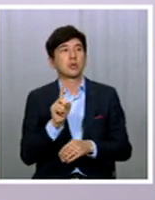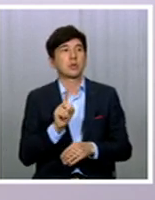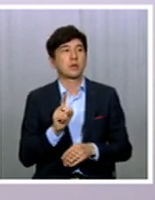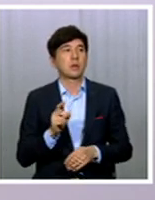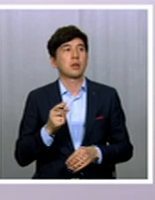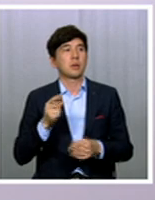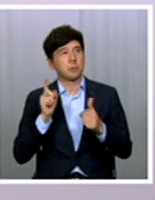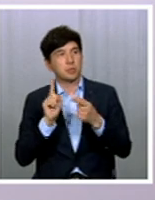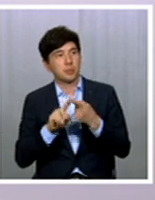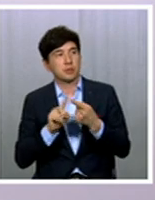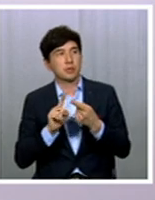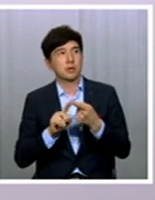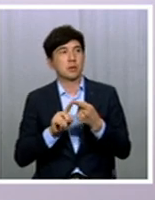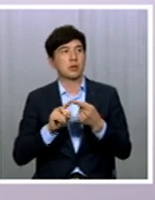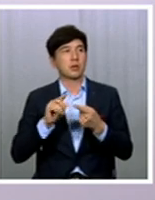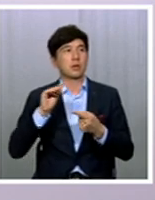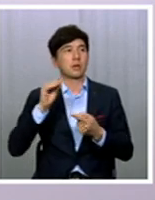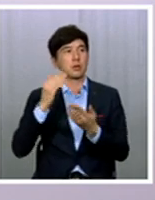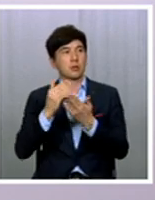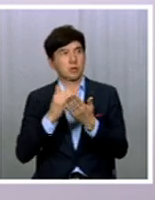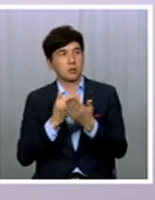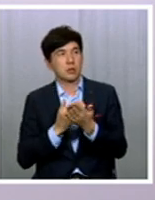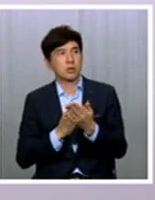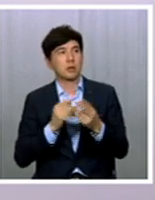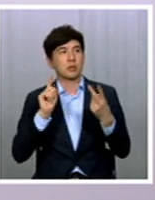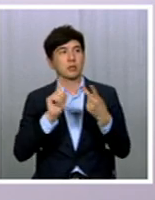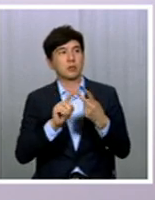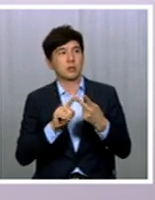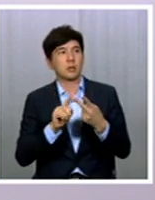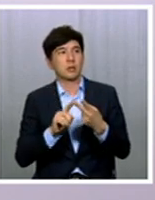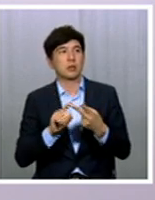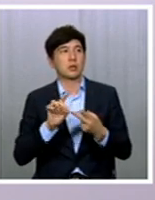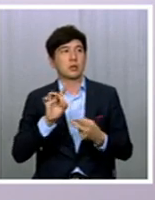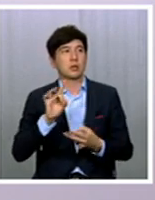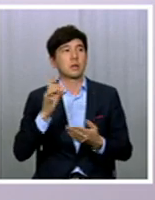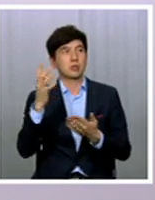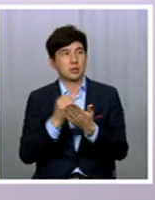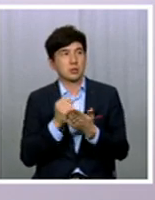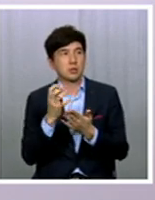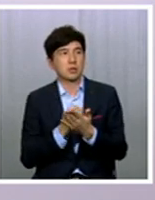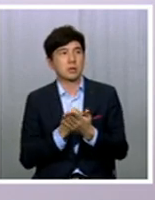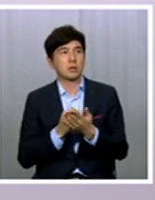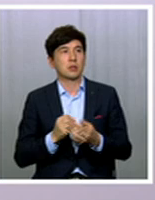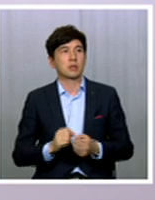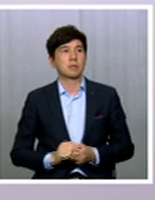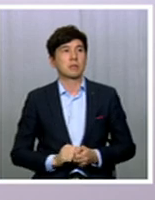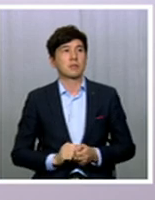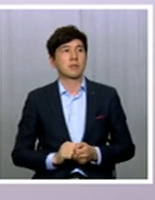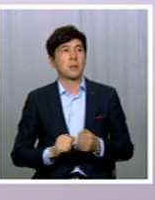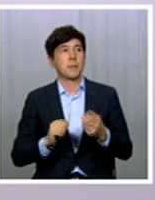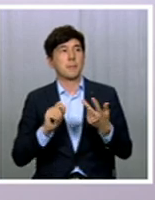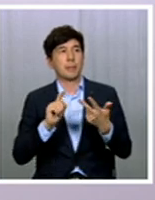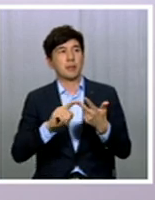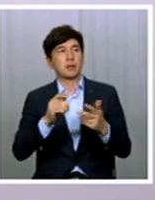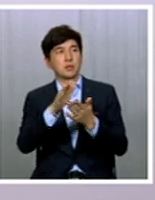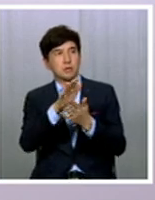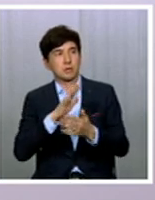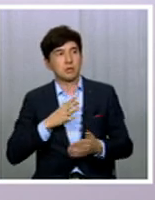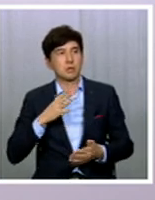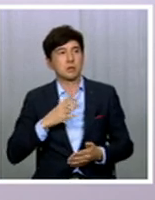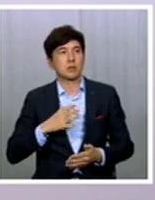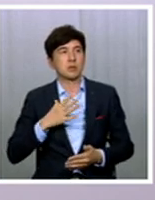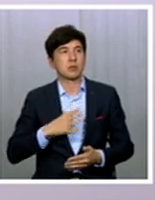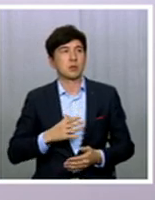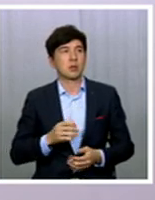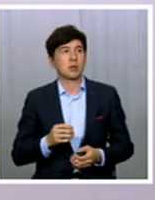біріншіден жүйелілік, екіншіден ресурстық сыйымдылық, ұзаққа төзімділік және сонымен